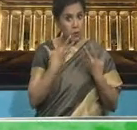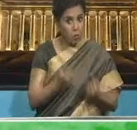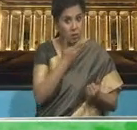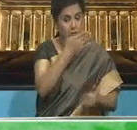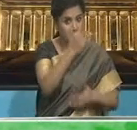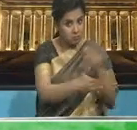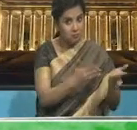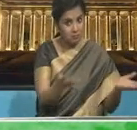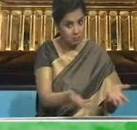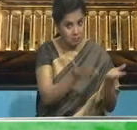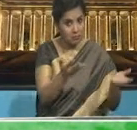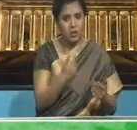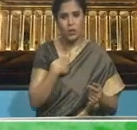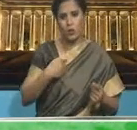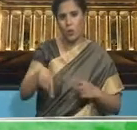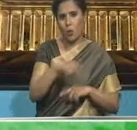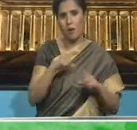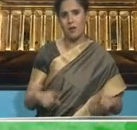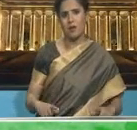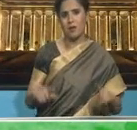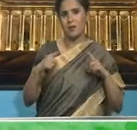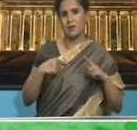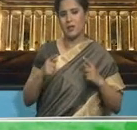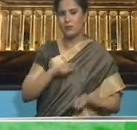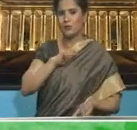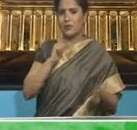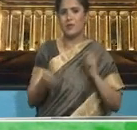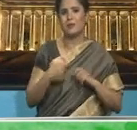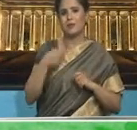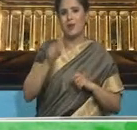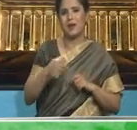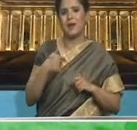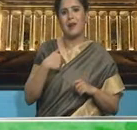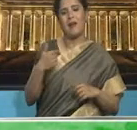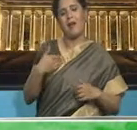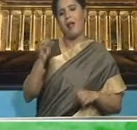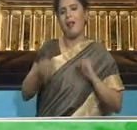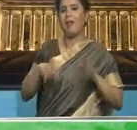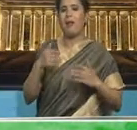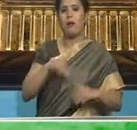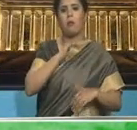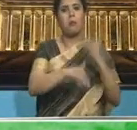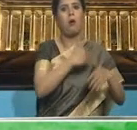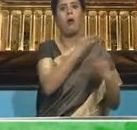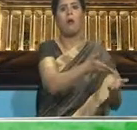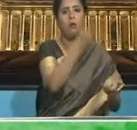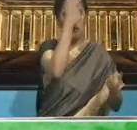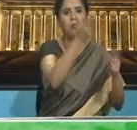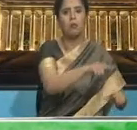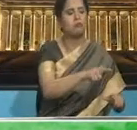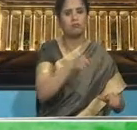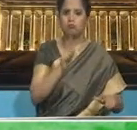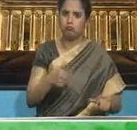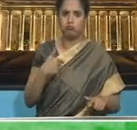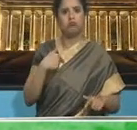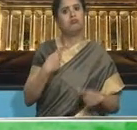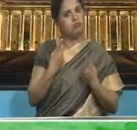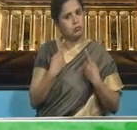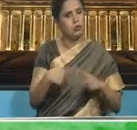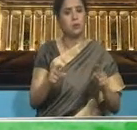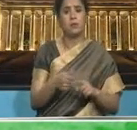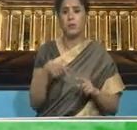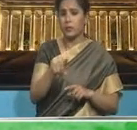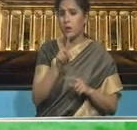तो हमें अपनी जीवन शैली को बदलने की ज़रूरत है। इस संदर्भ में सुझाए गए परिवर्तन में से